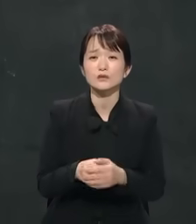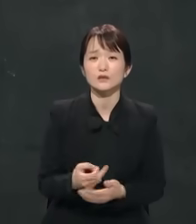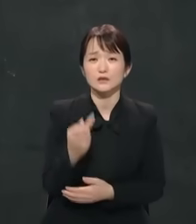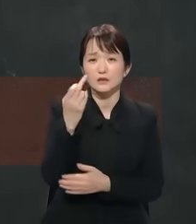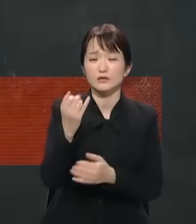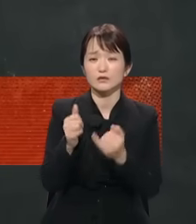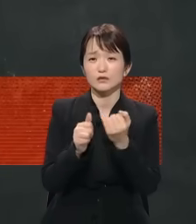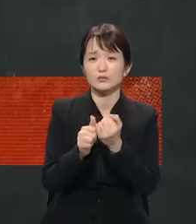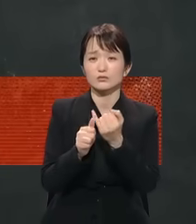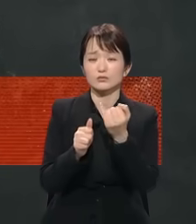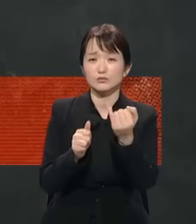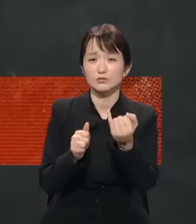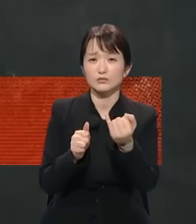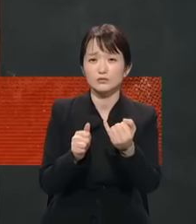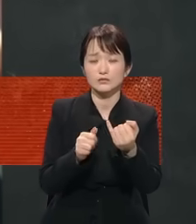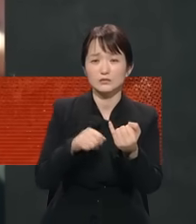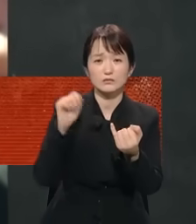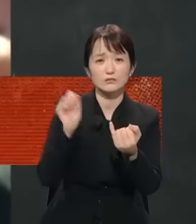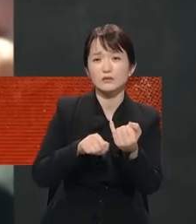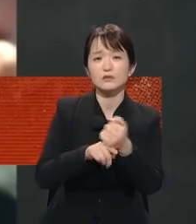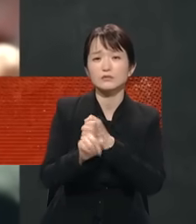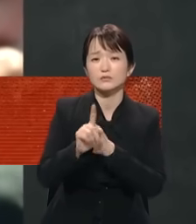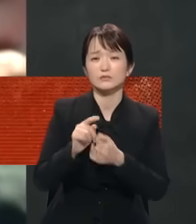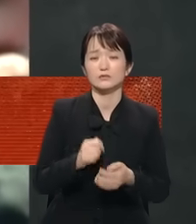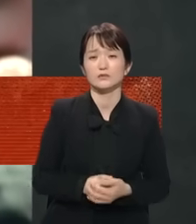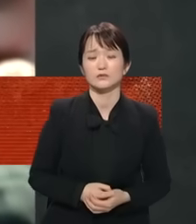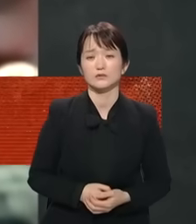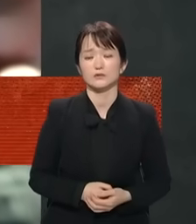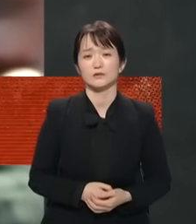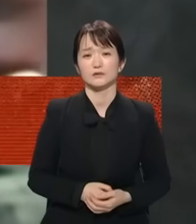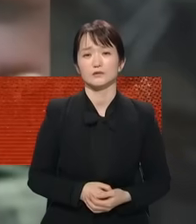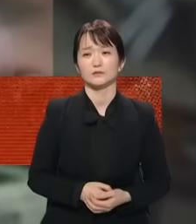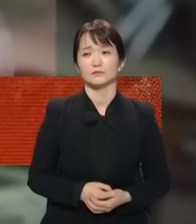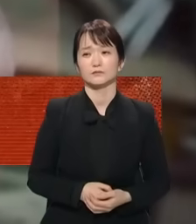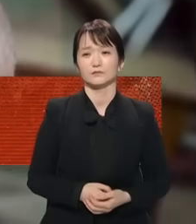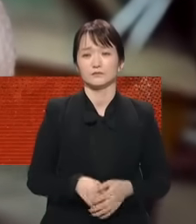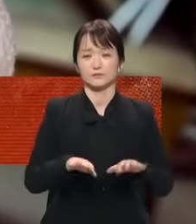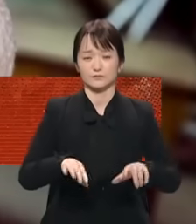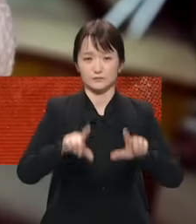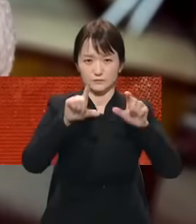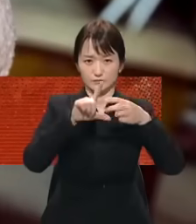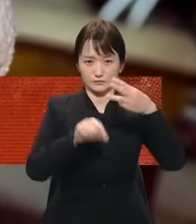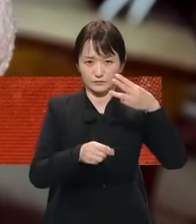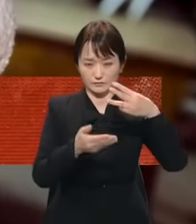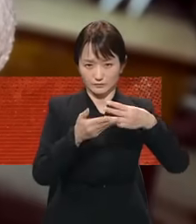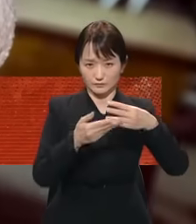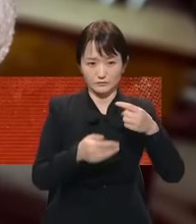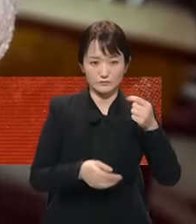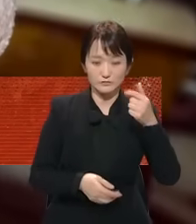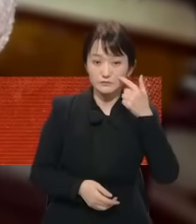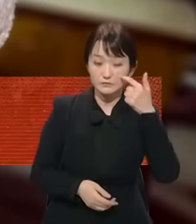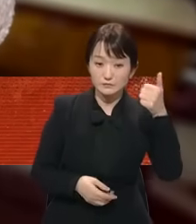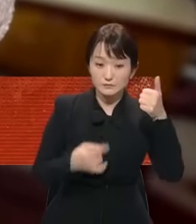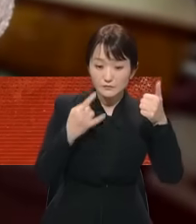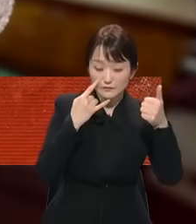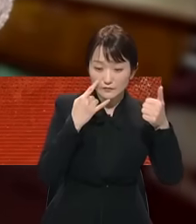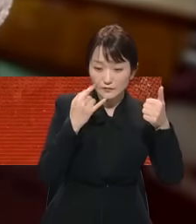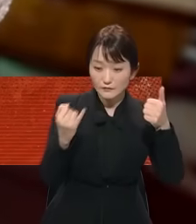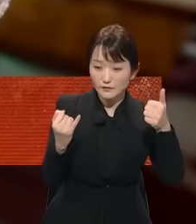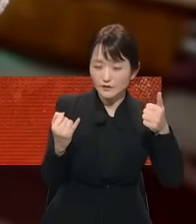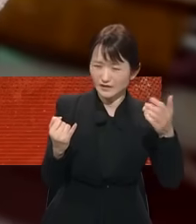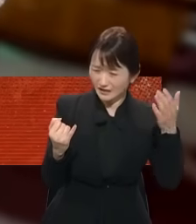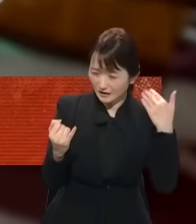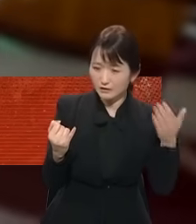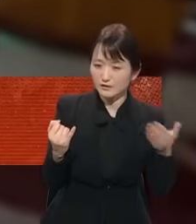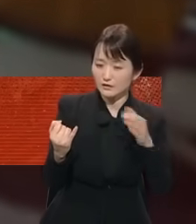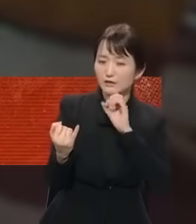저렇게... 에? 네, 지금 제보자 취재 결과는 올해 3월 초에 이 작은아버지가 어머니한테 과거에 있었던